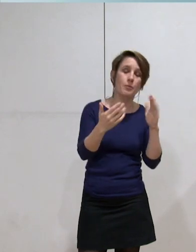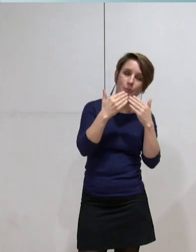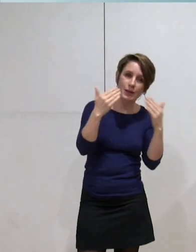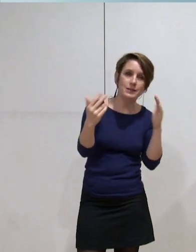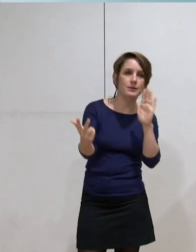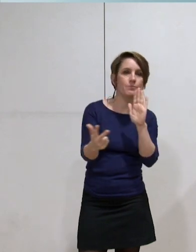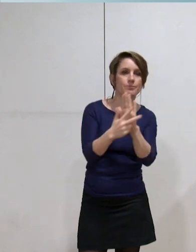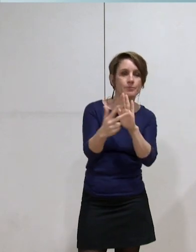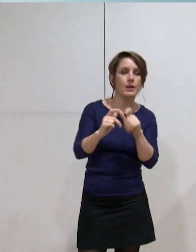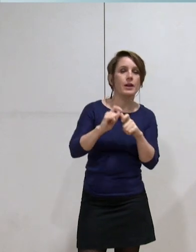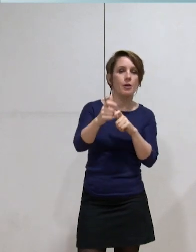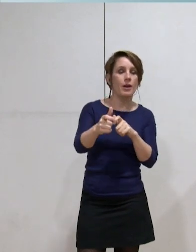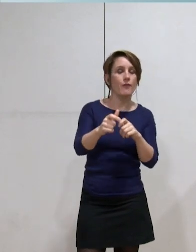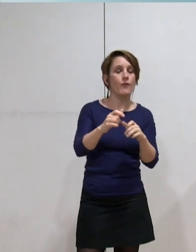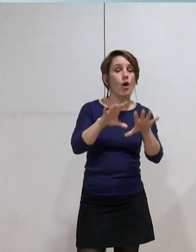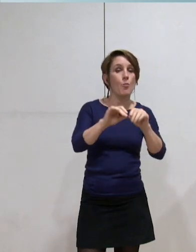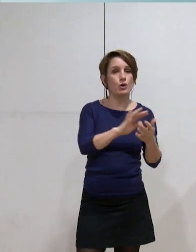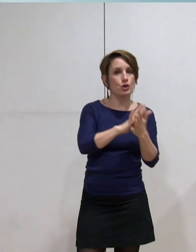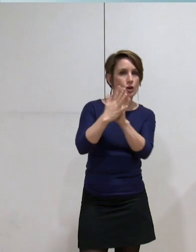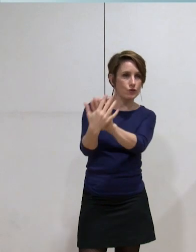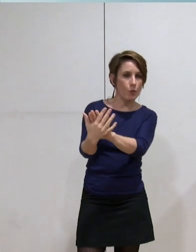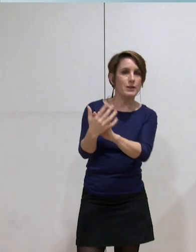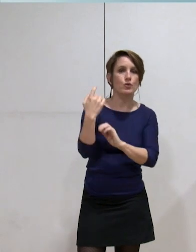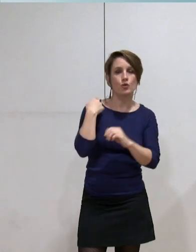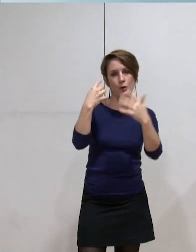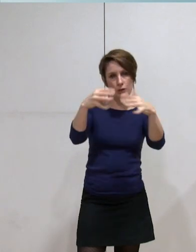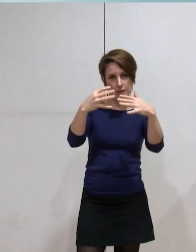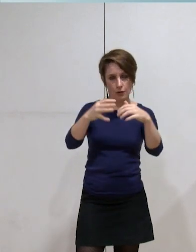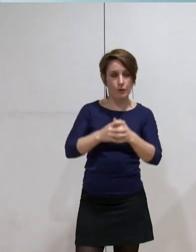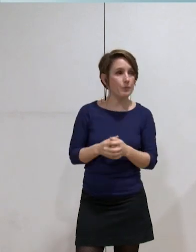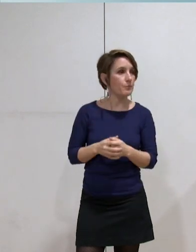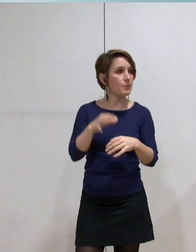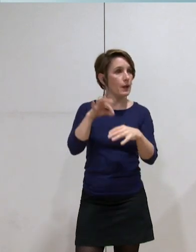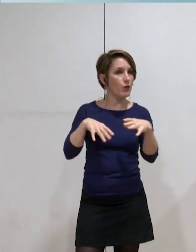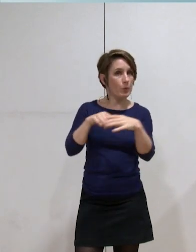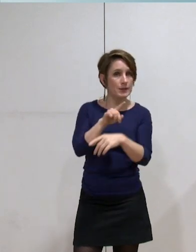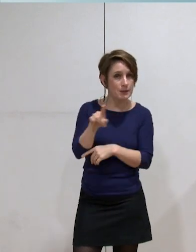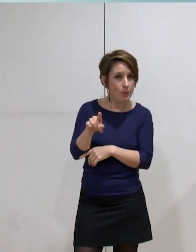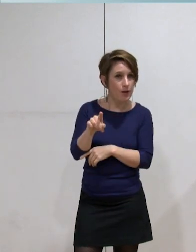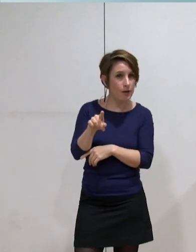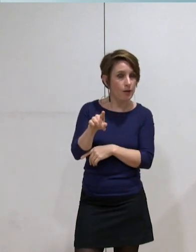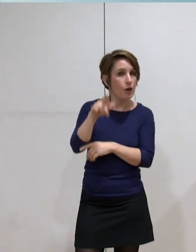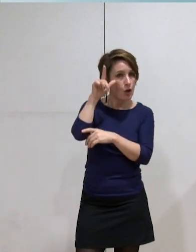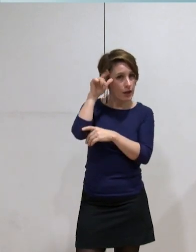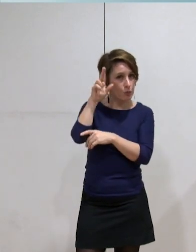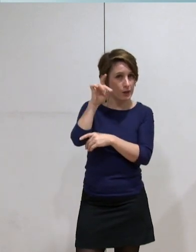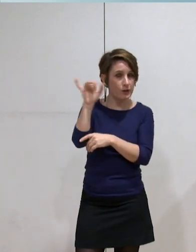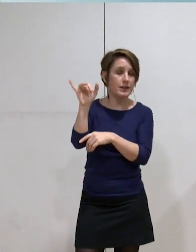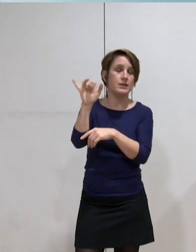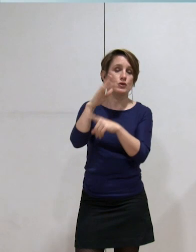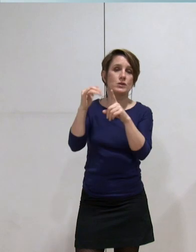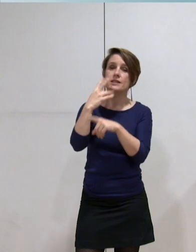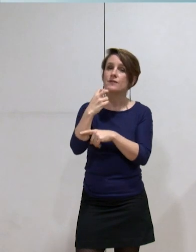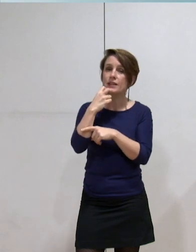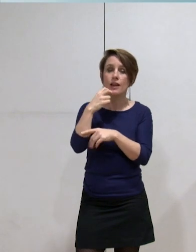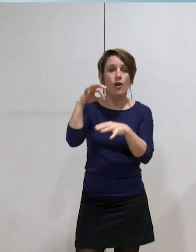remercie les transformations de postes délibération numéro 19 qui ne prend pas part au vote républicain udi société civile